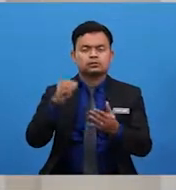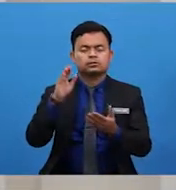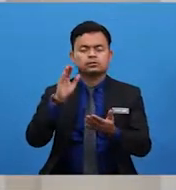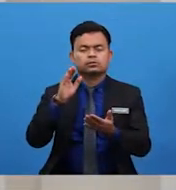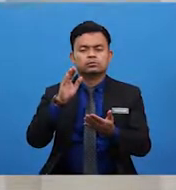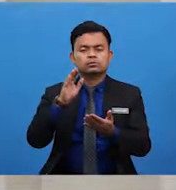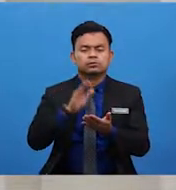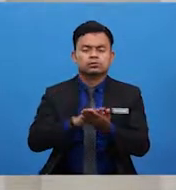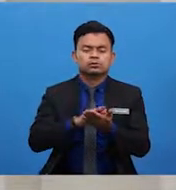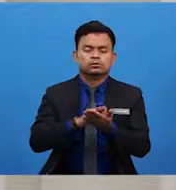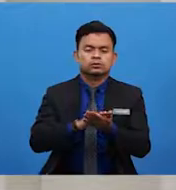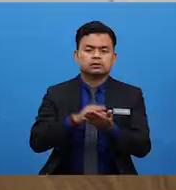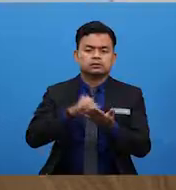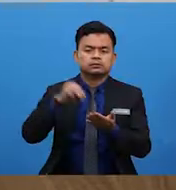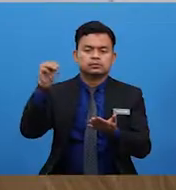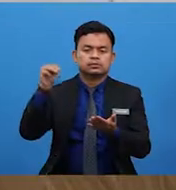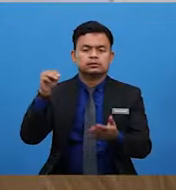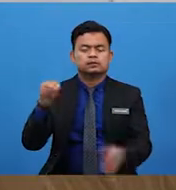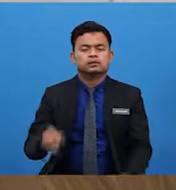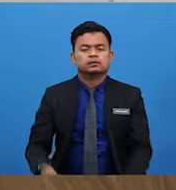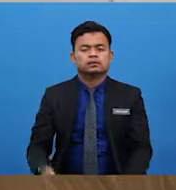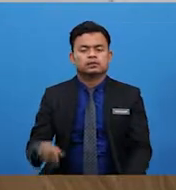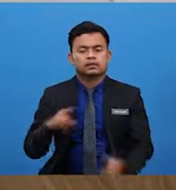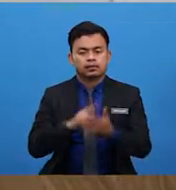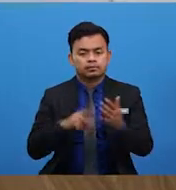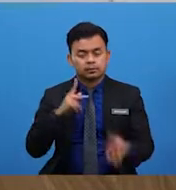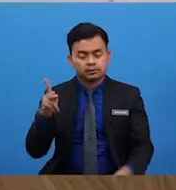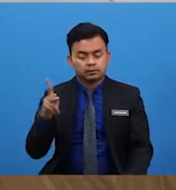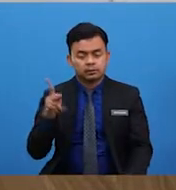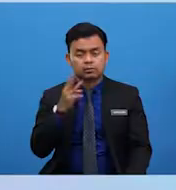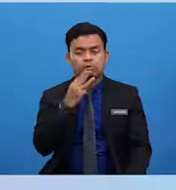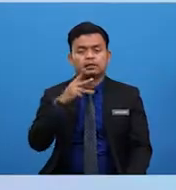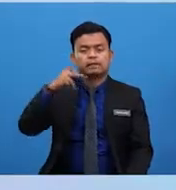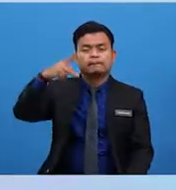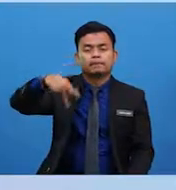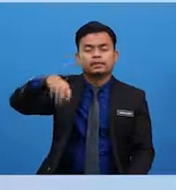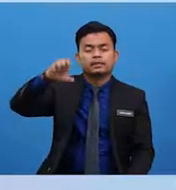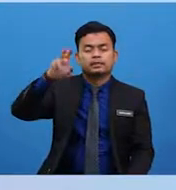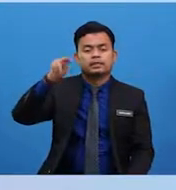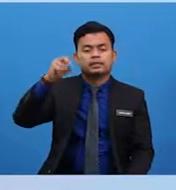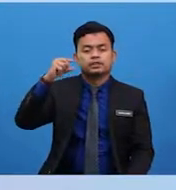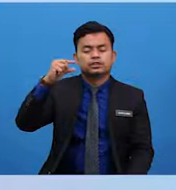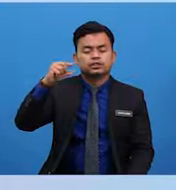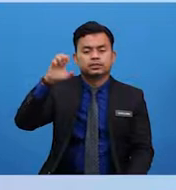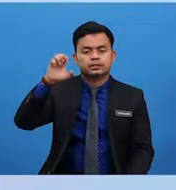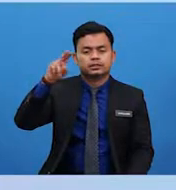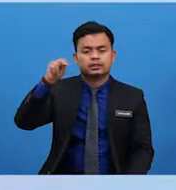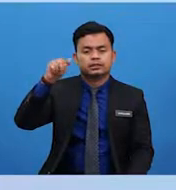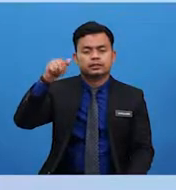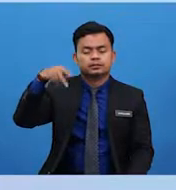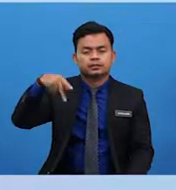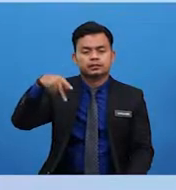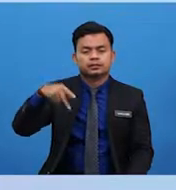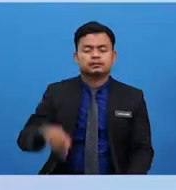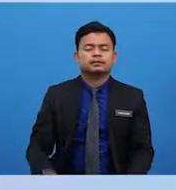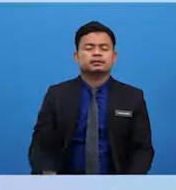dengan warne penggenap Oke Senen nyawanya penggenap nih adalah the high Seas apabila do one yang